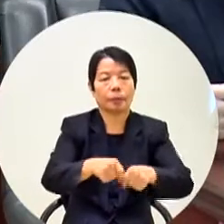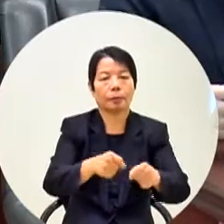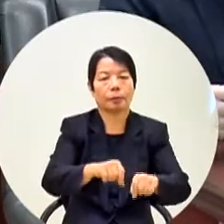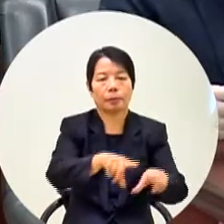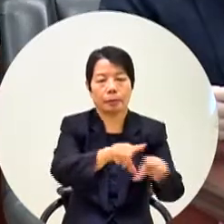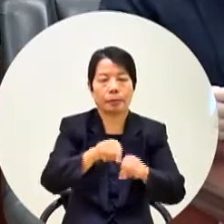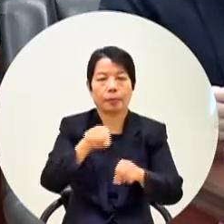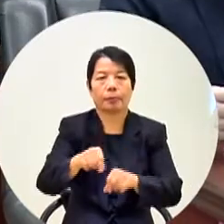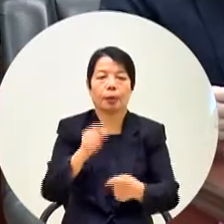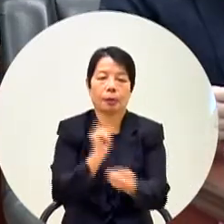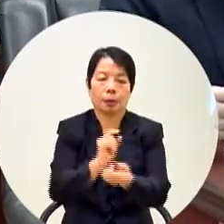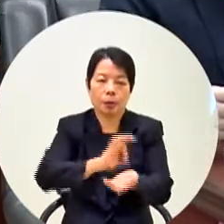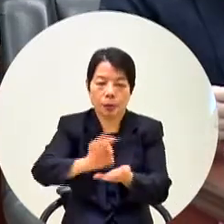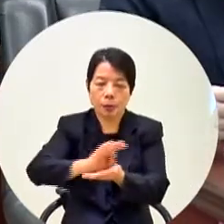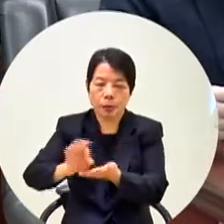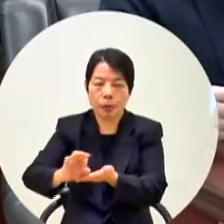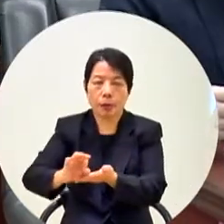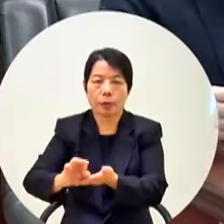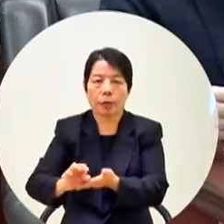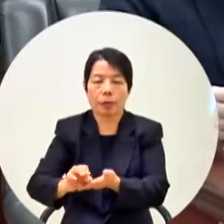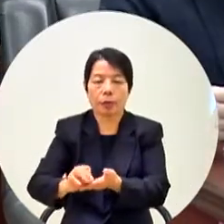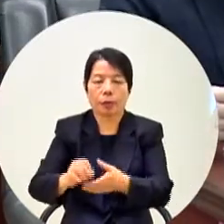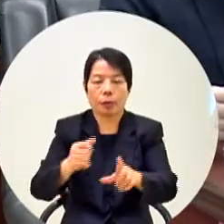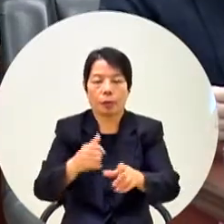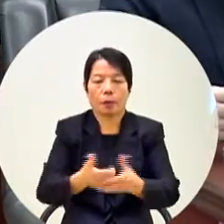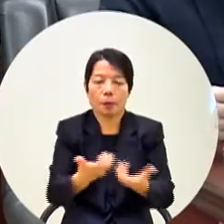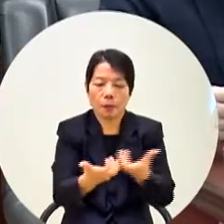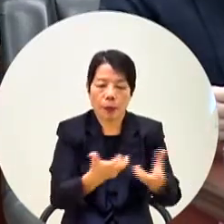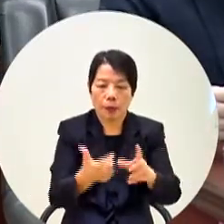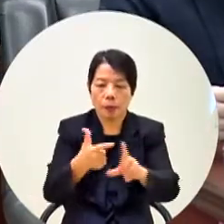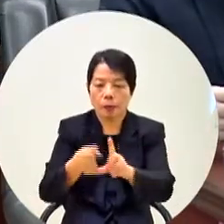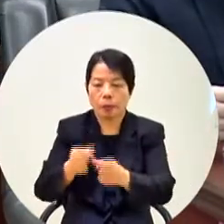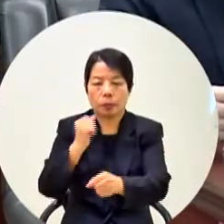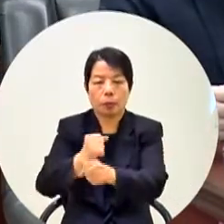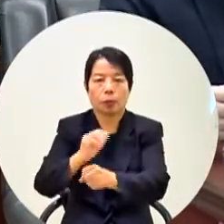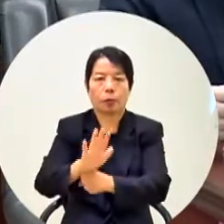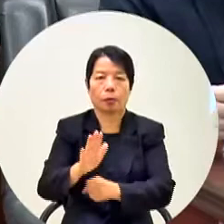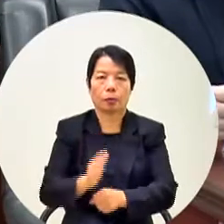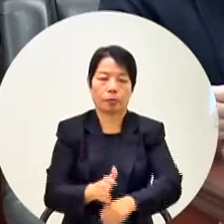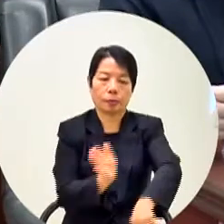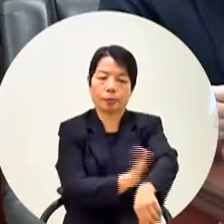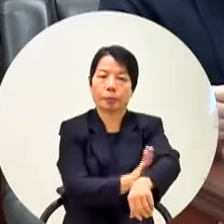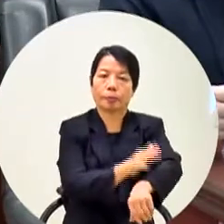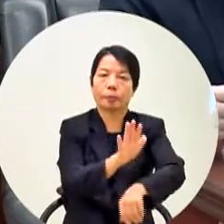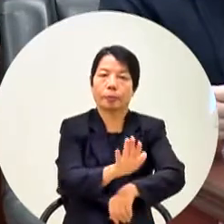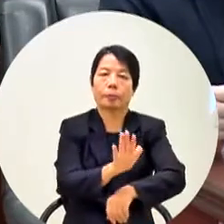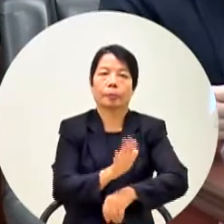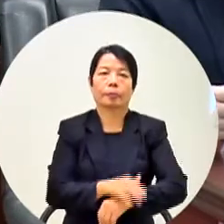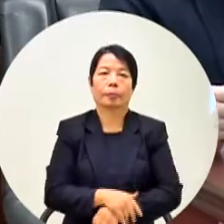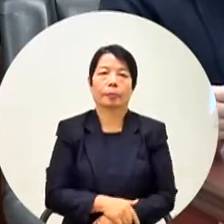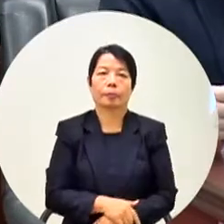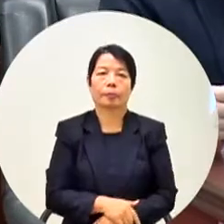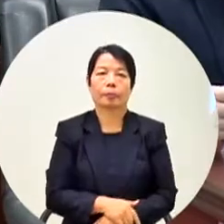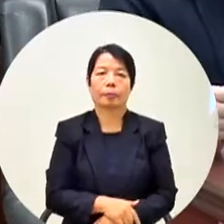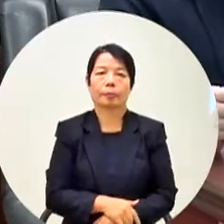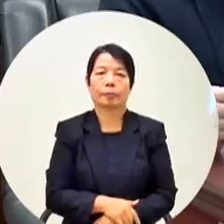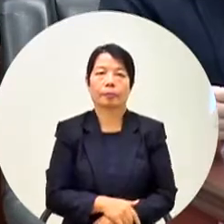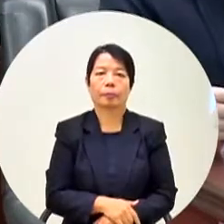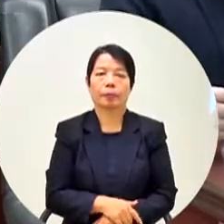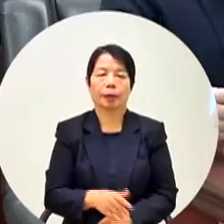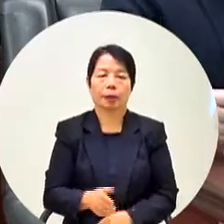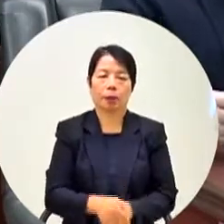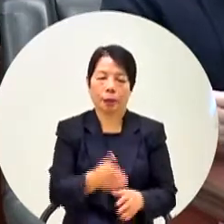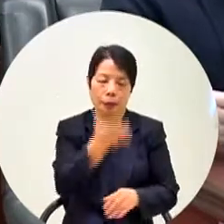咱的使用分区来做。但是咱甲看倒手边西平面这边，吼、哦，遮拢旧部